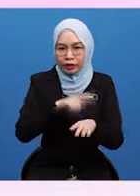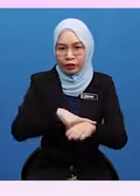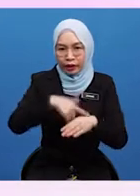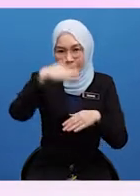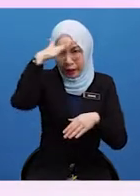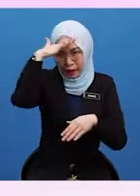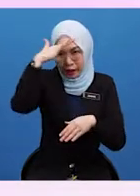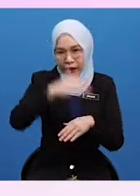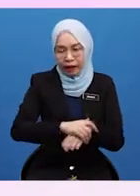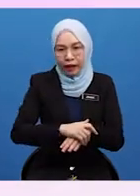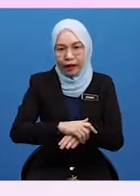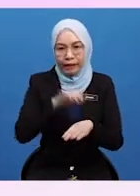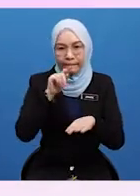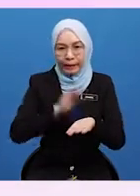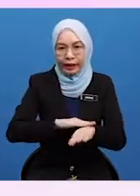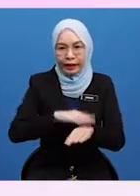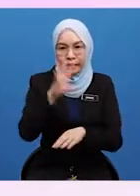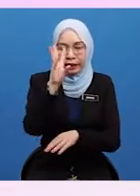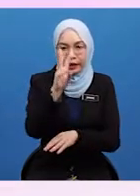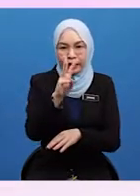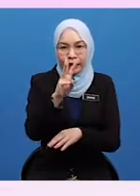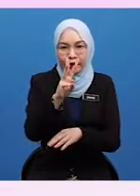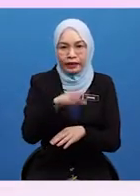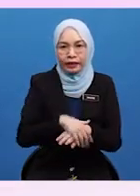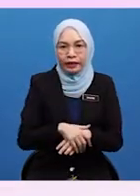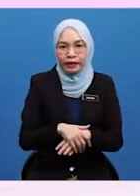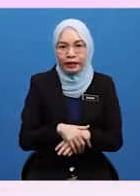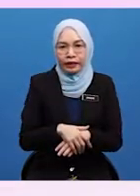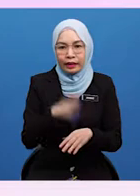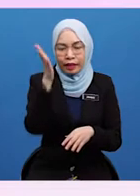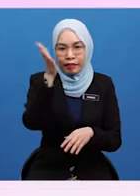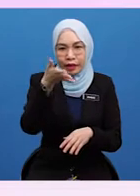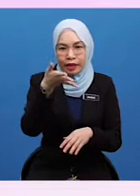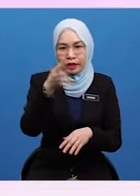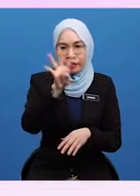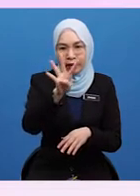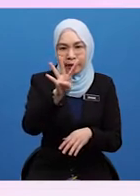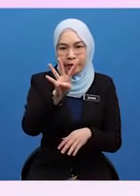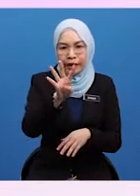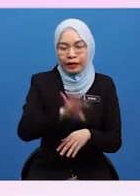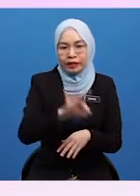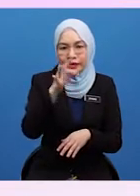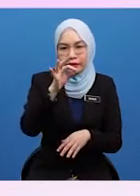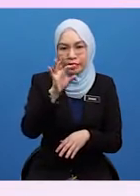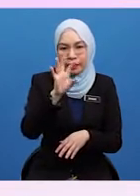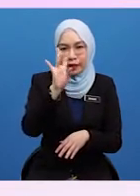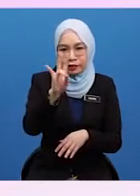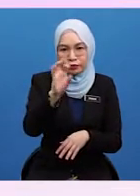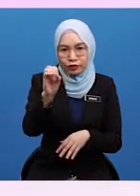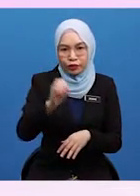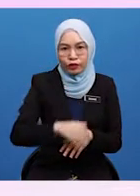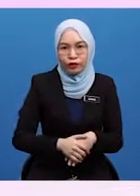pada 6 April 1970 hal ini diikuti dengan pembinaan